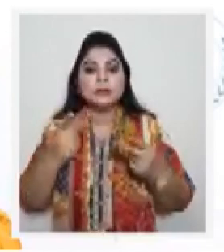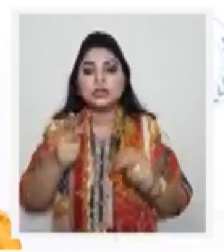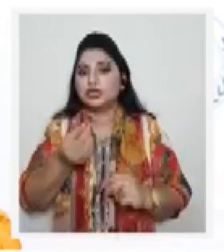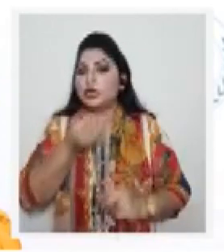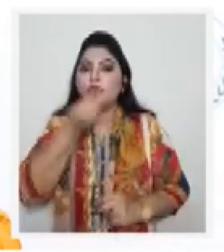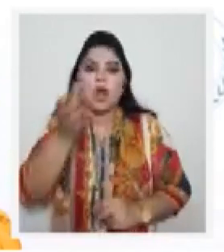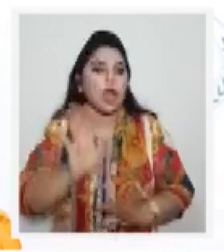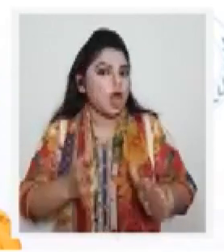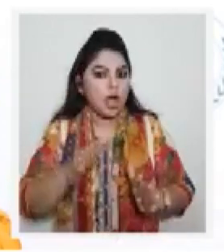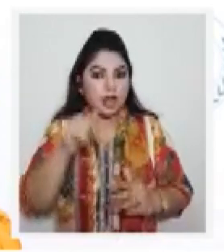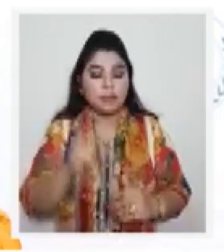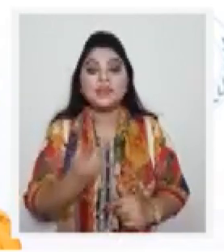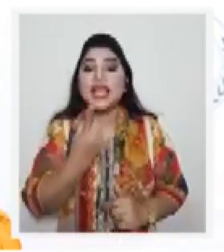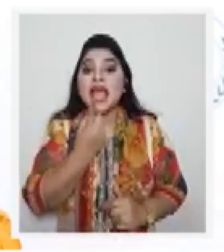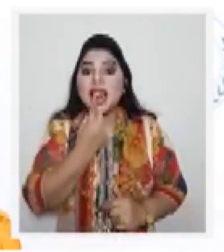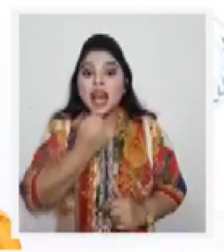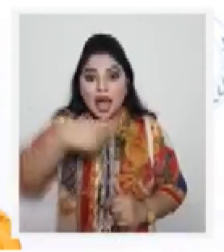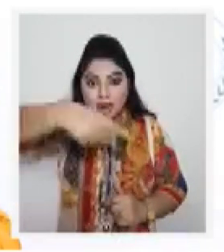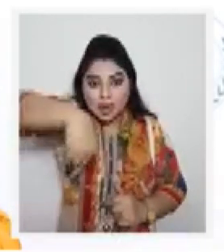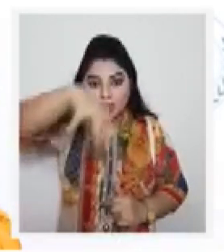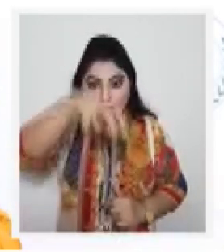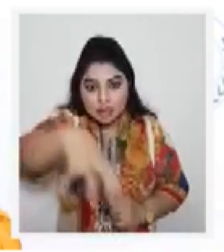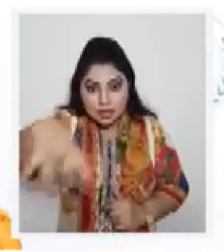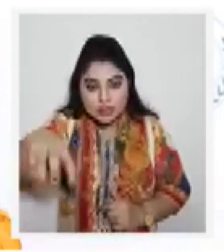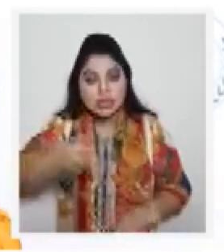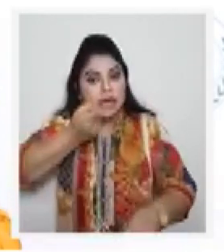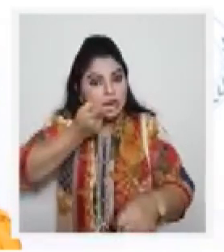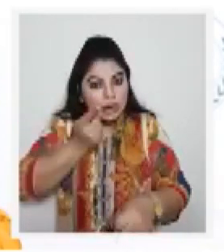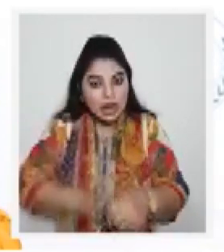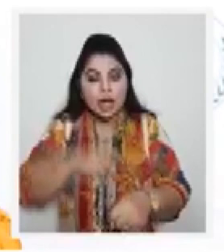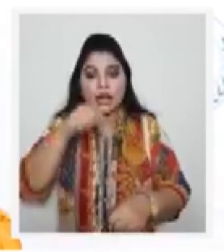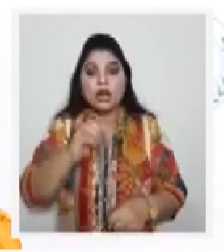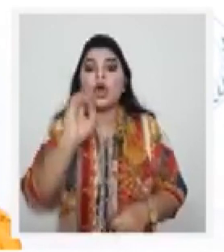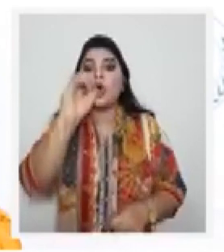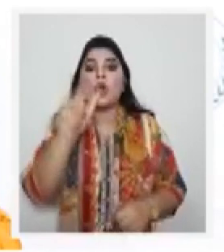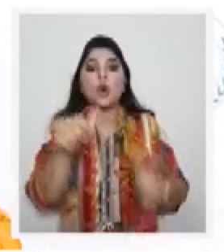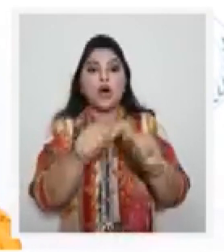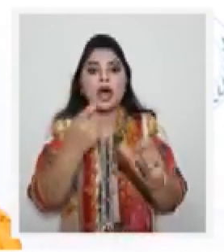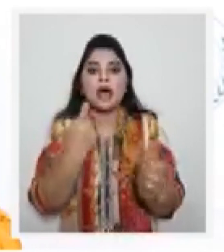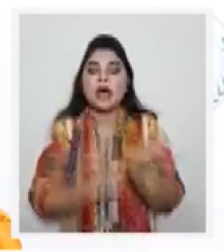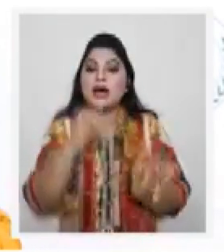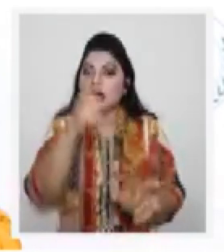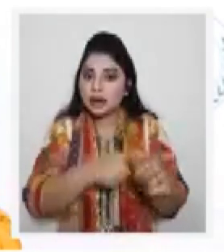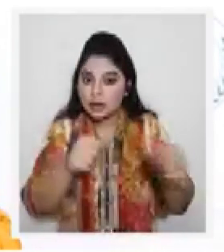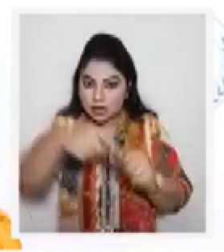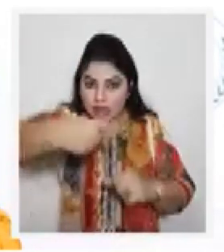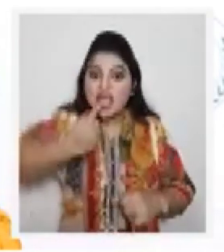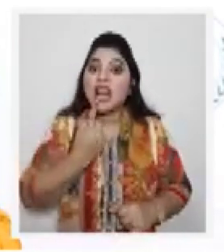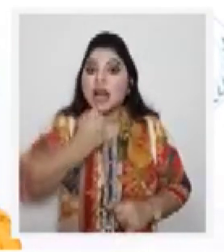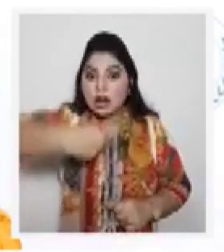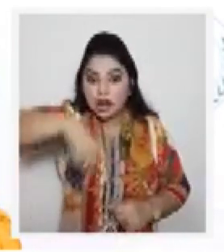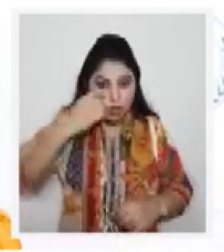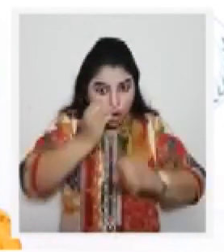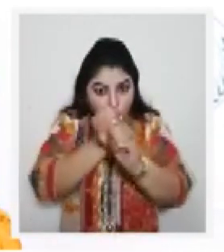এলাকাকে রেড জোন ঘোষণা বা বাতিল করা হয় নাই। দেশে বিভিন্ন স্থানে কিছু এলাকায় রেড জোন বাস্তবায়িত হচ্ছে।